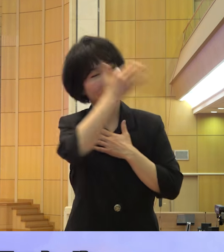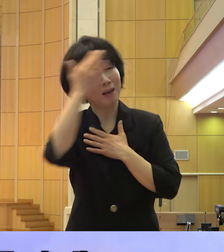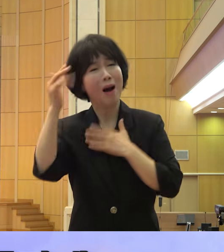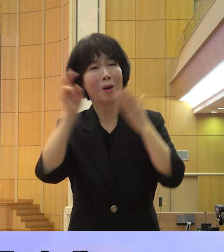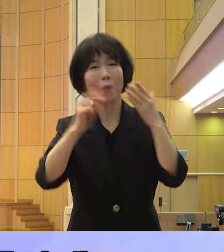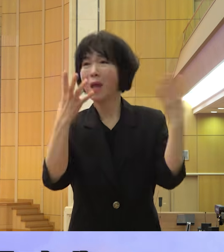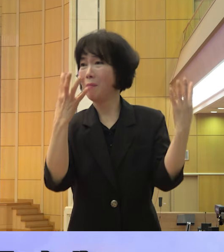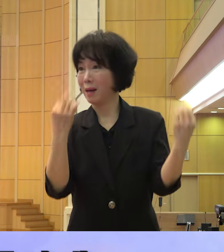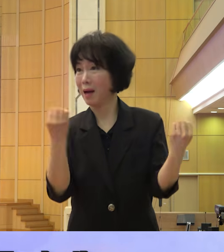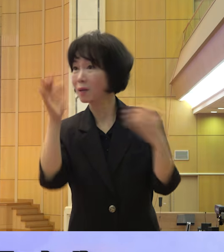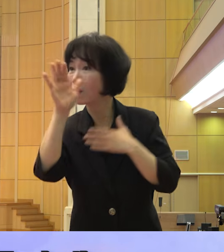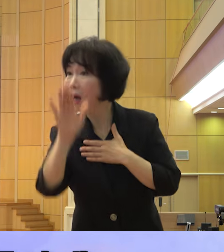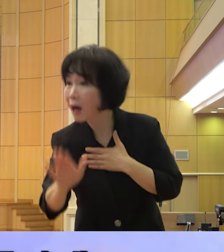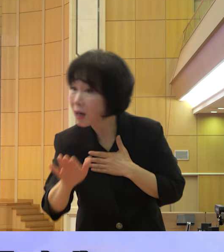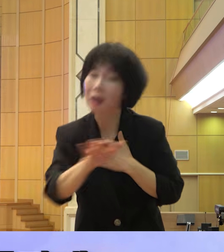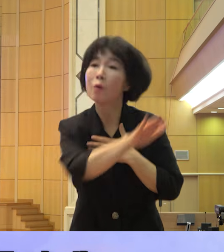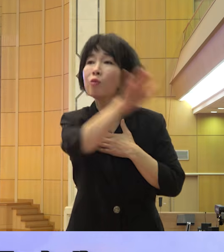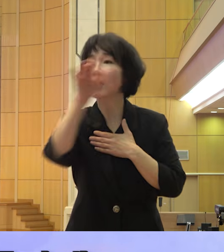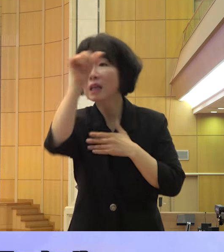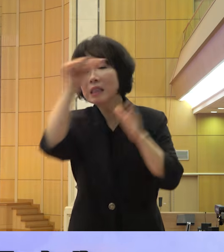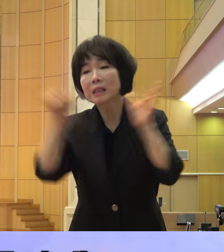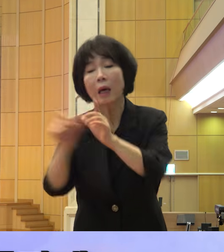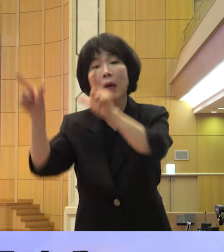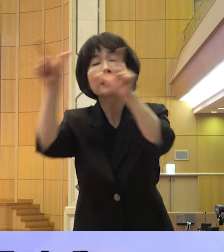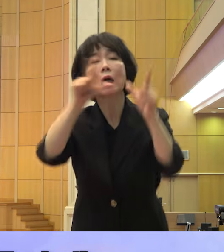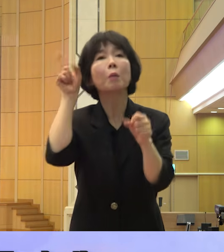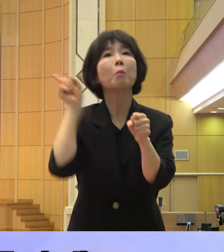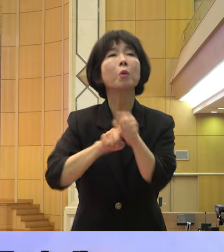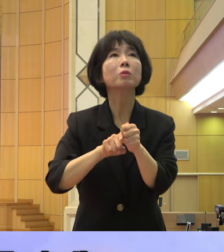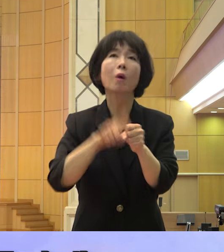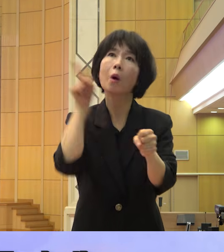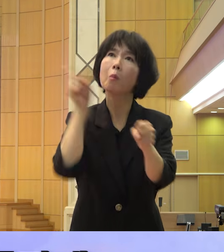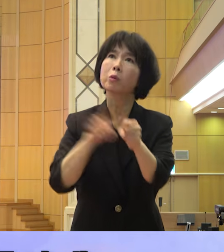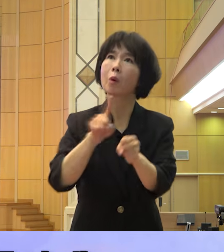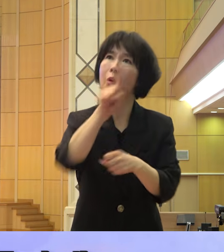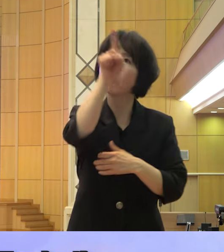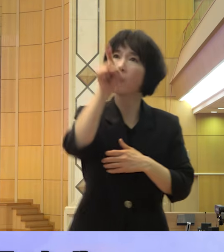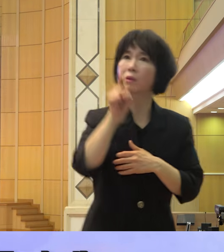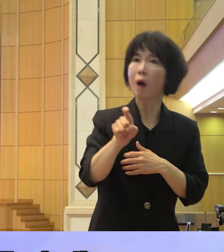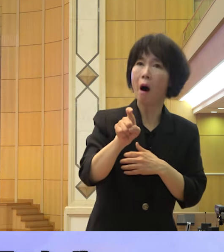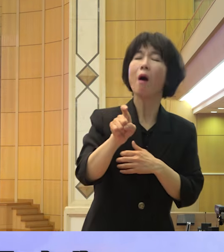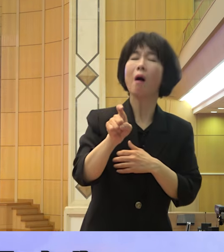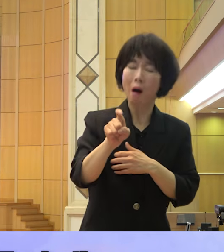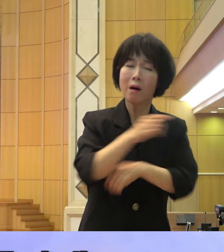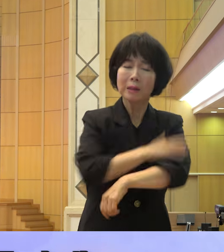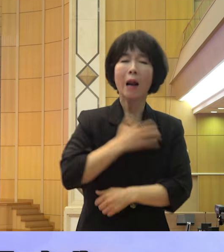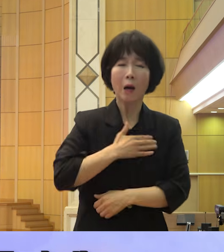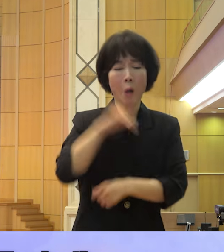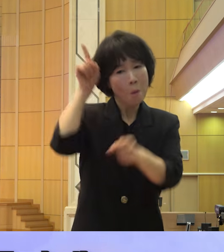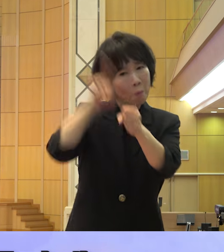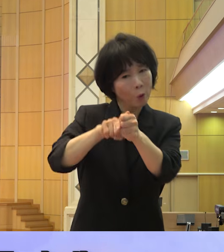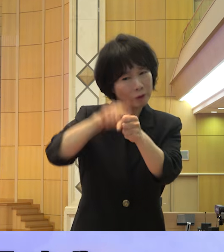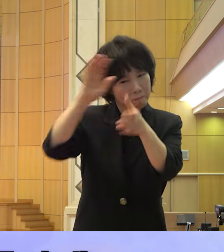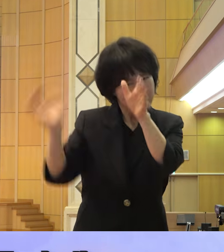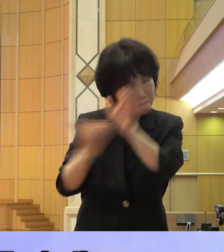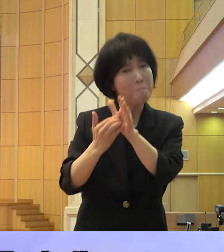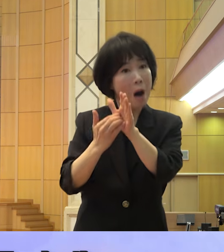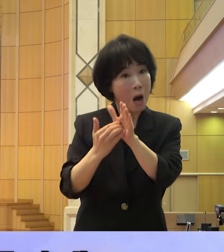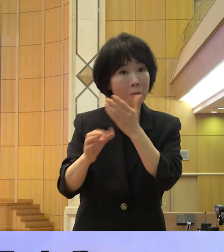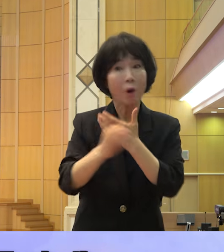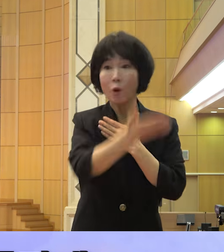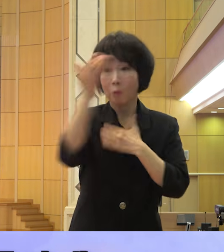떠들어도, 우리가 왜 살아야 되고 나의 삶의 목적이 무엇인지를 알고 목적을